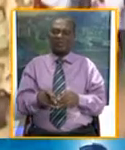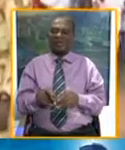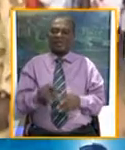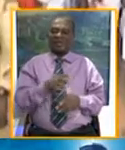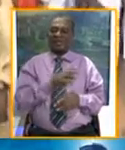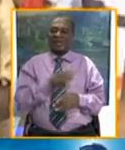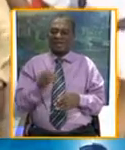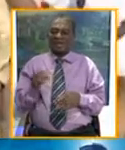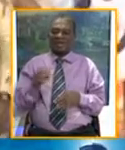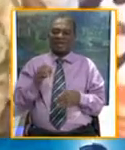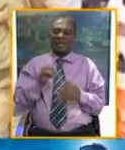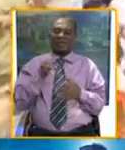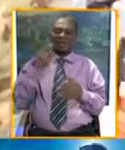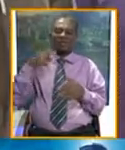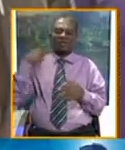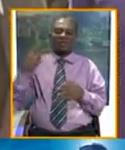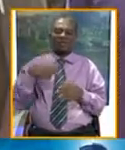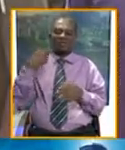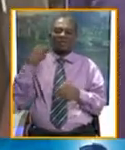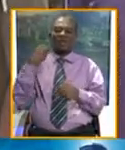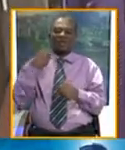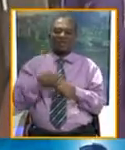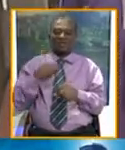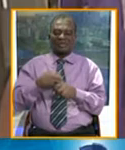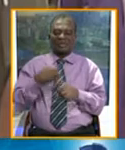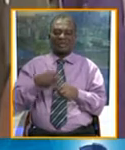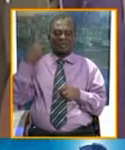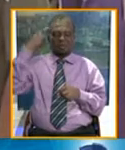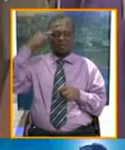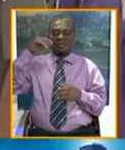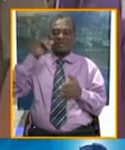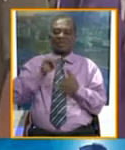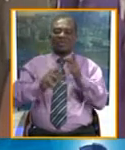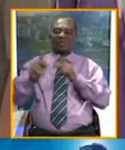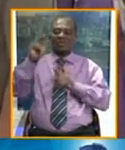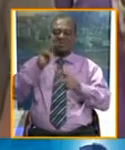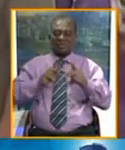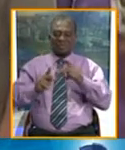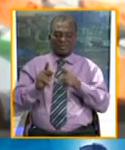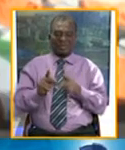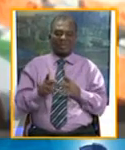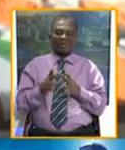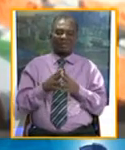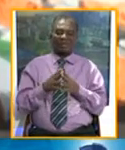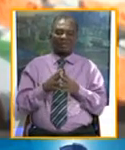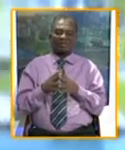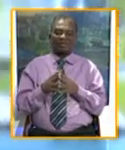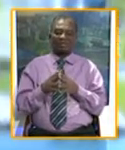ayant frappé le 21 mars dernier des villages de la région de Taoua, tuant plus de 60 civils.